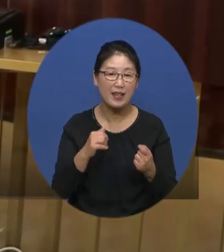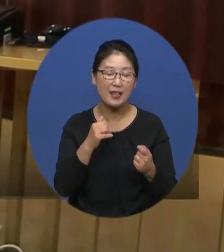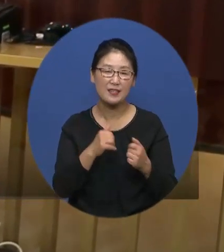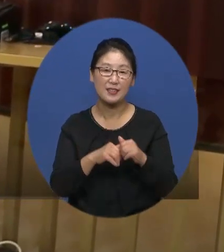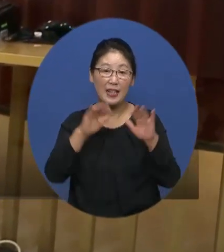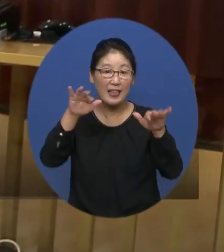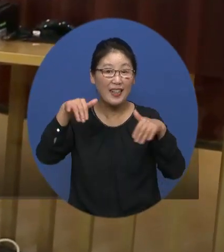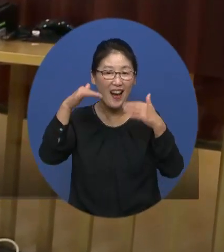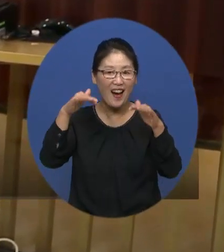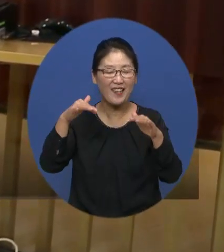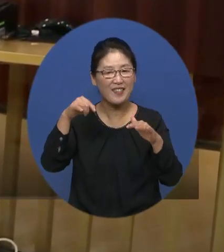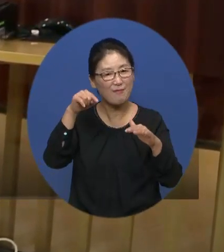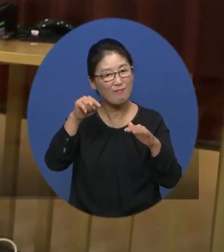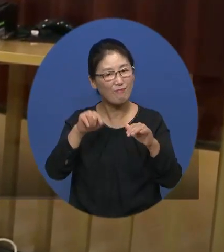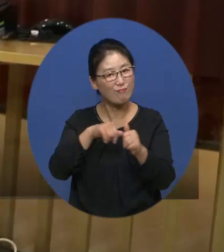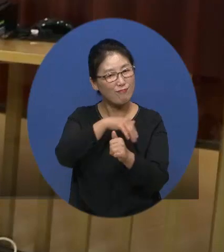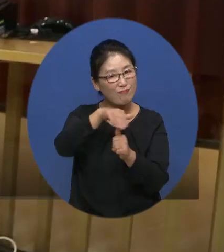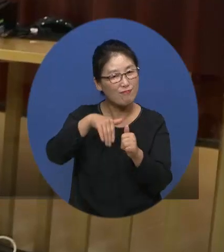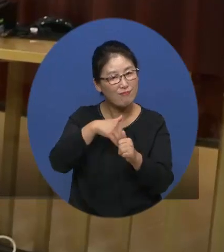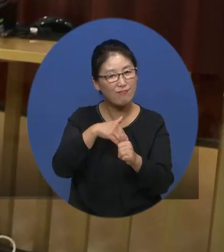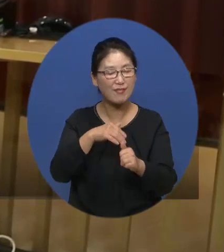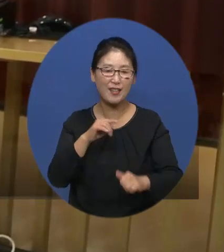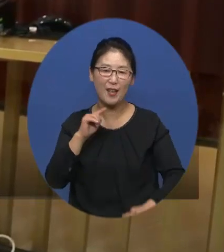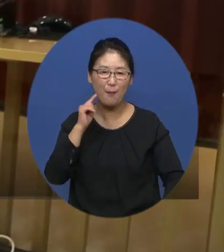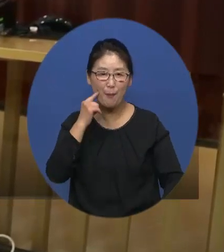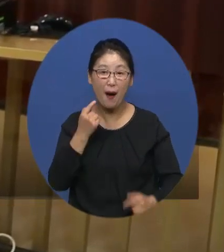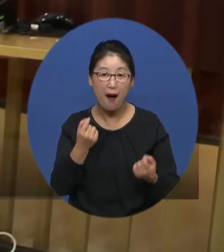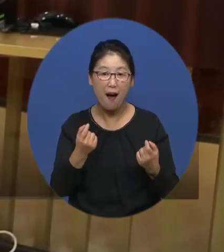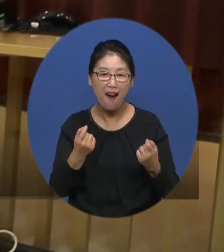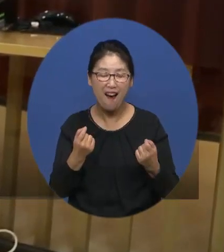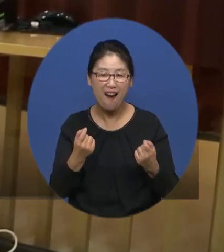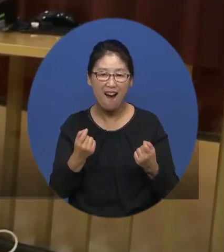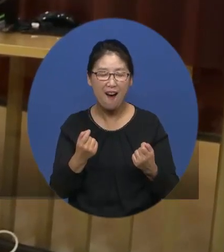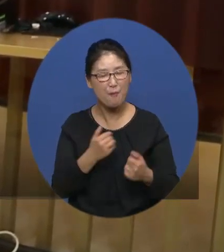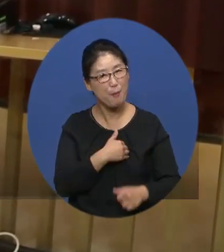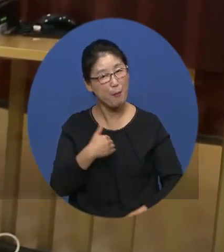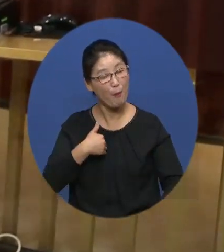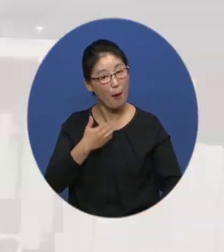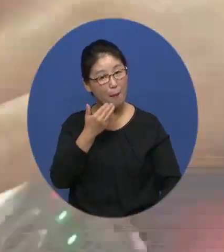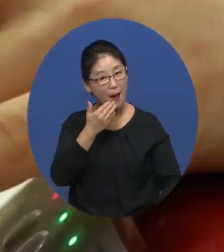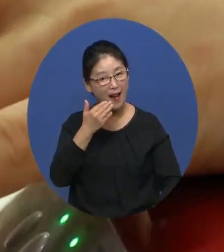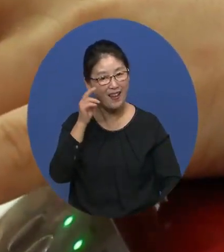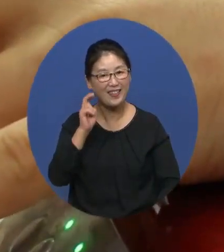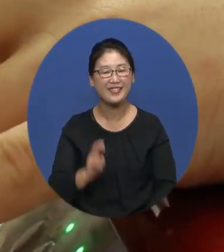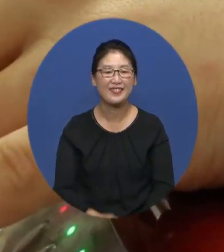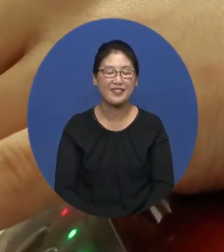되게 만족스러워서 완성되면 만족스러울 것 같아요.